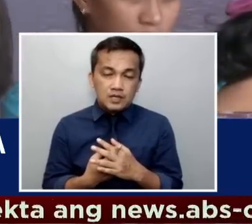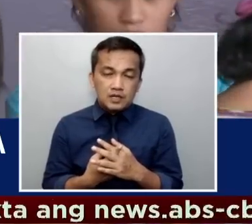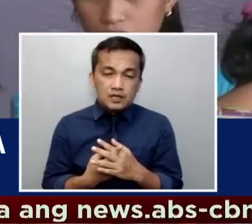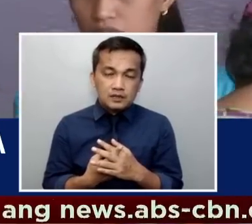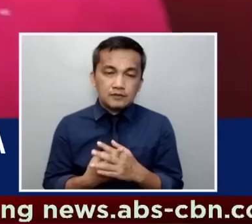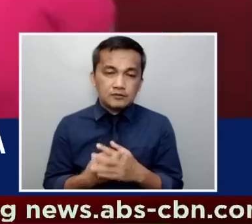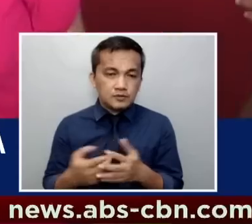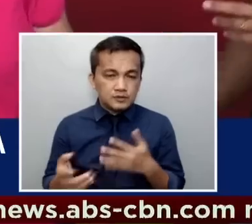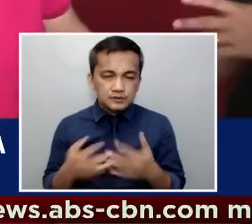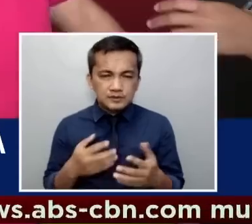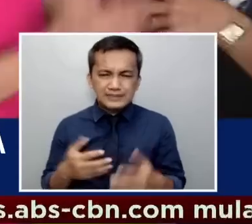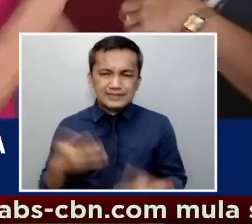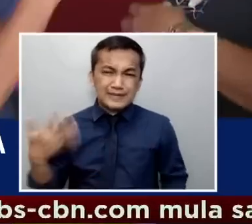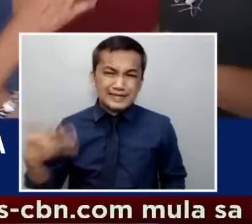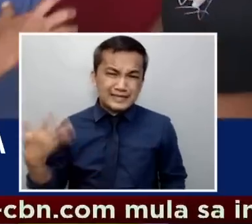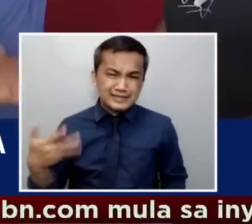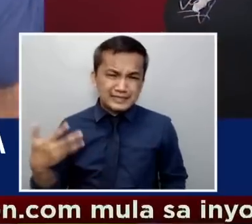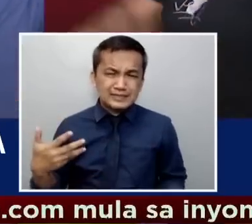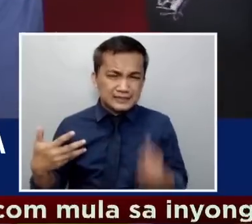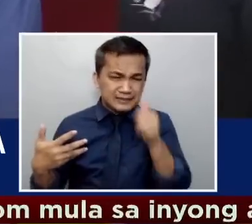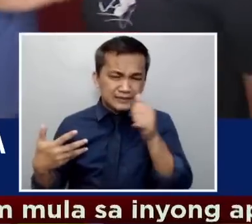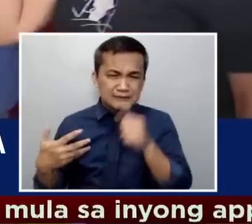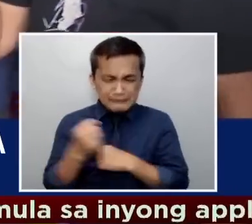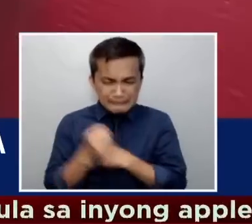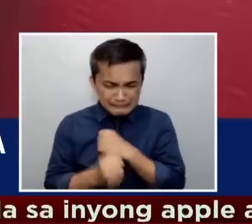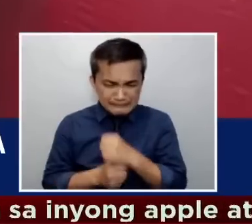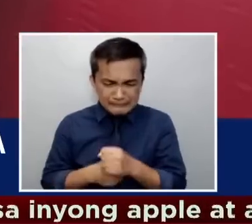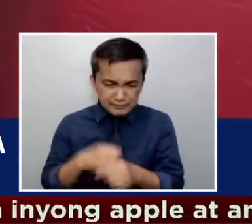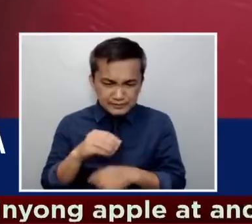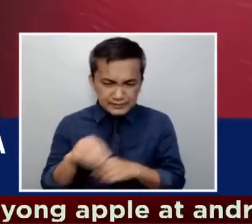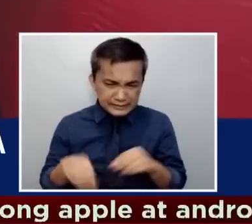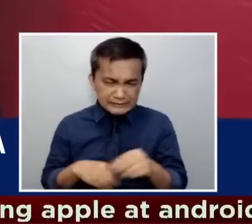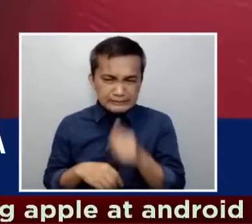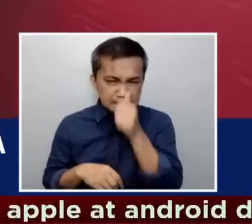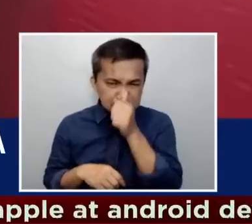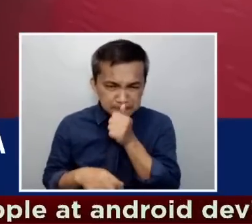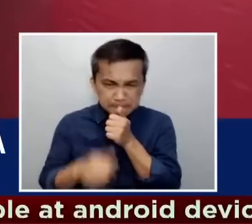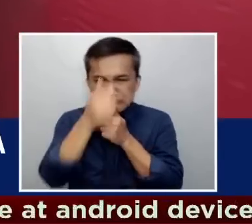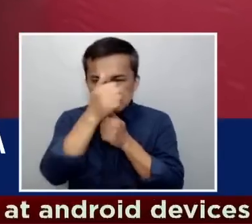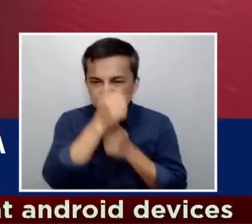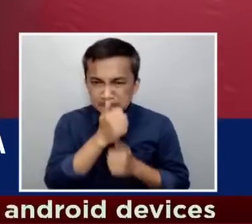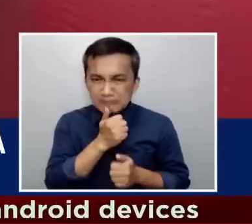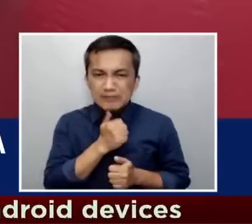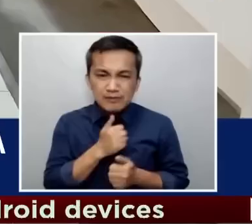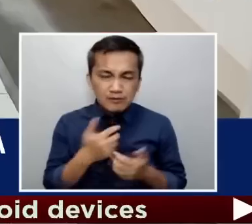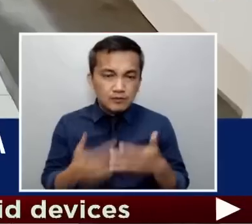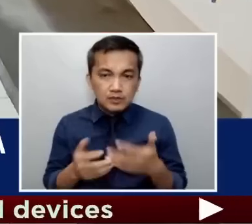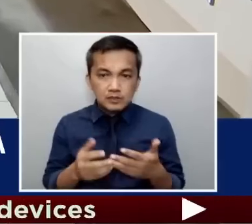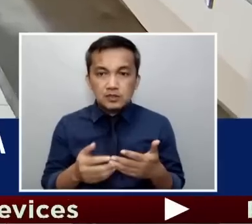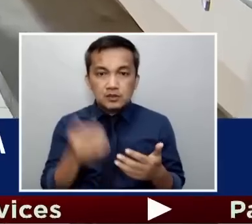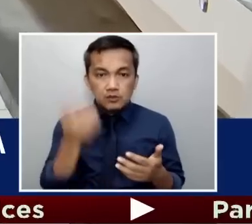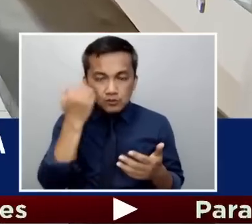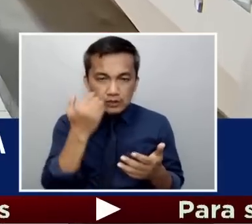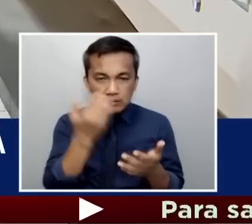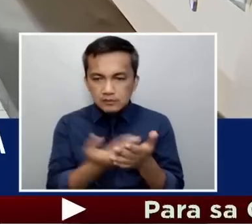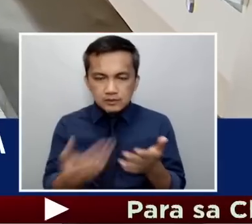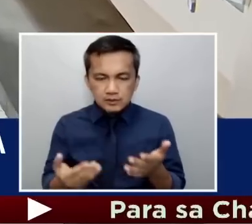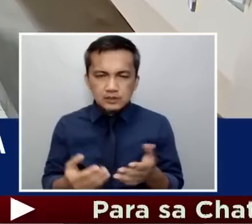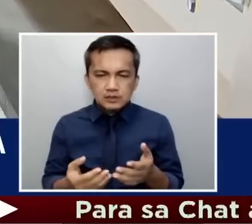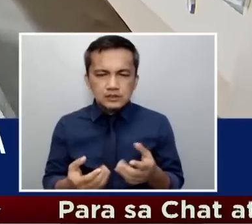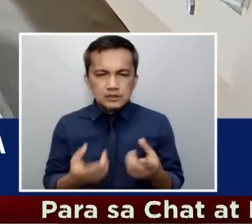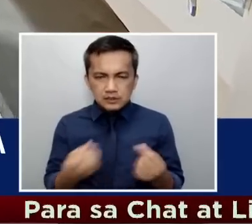medyo mainit, sakripisyo, talagang kahit medyo kulang pa rin yung ibang facility, nagagawa naman ang